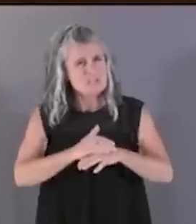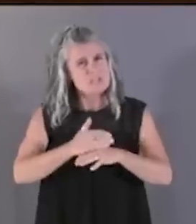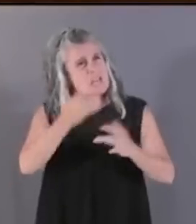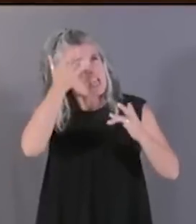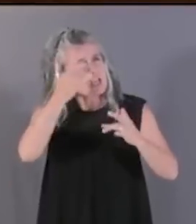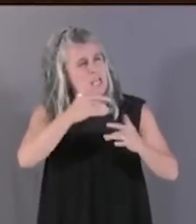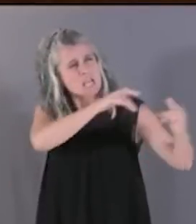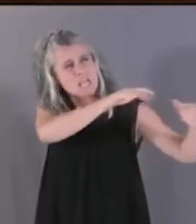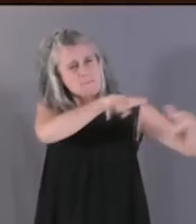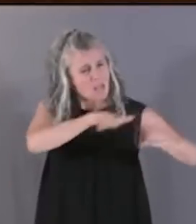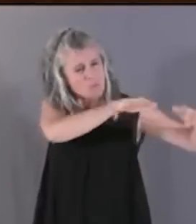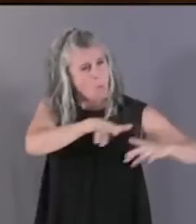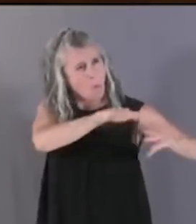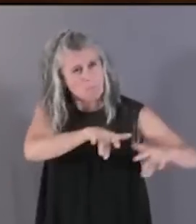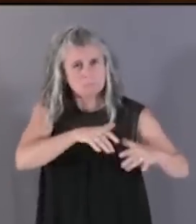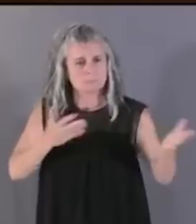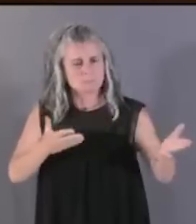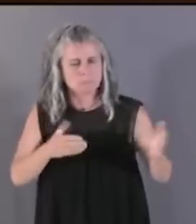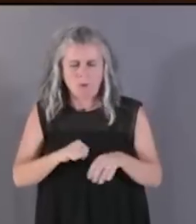de gauche que les pouvoirs de droite,